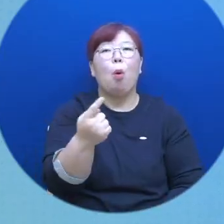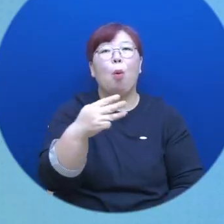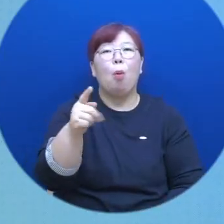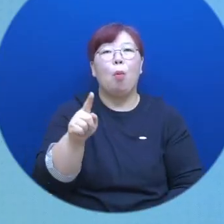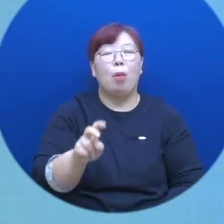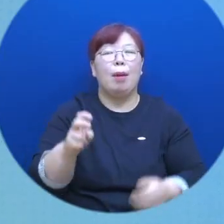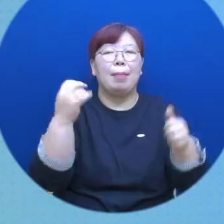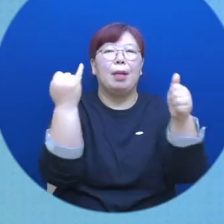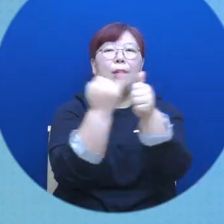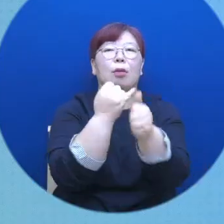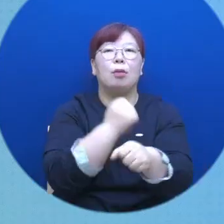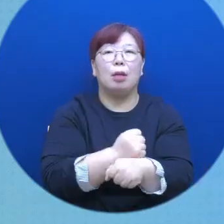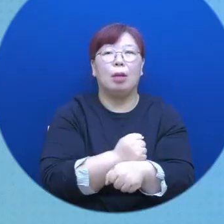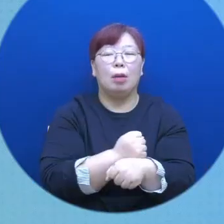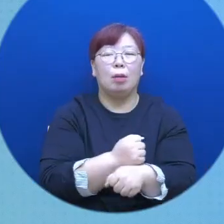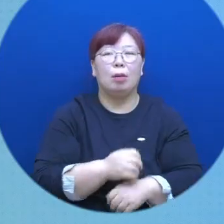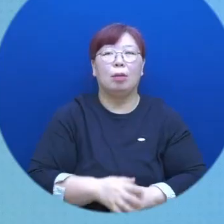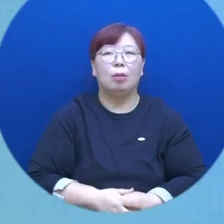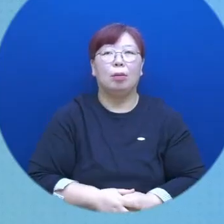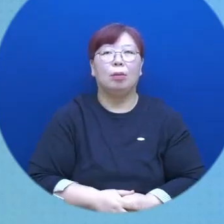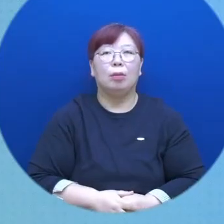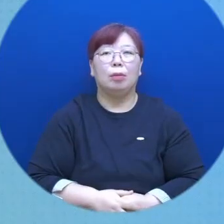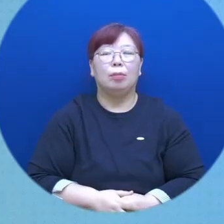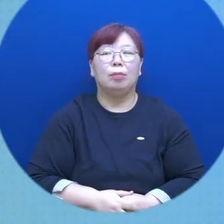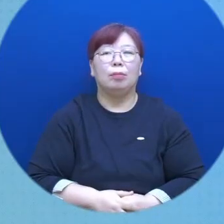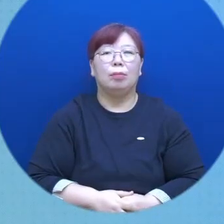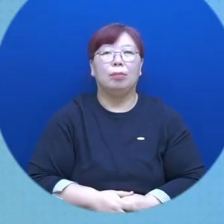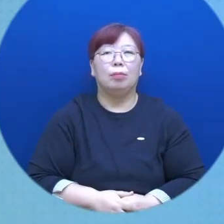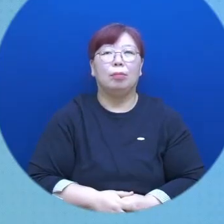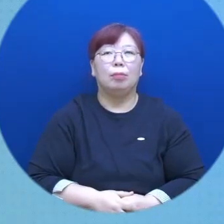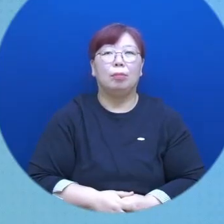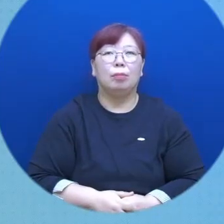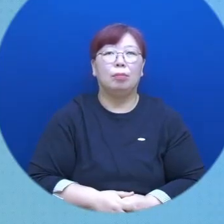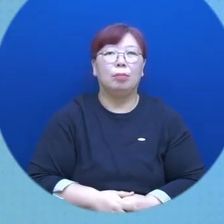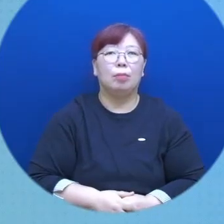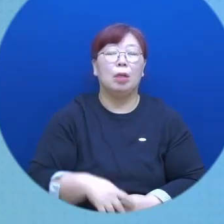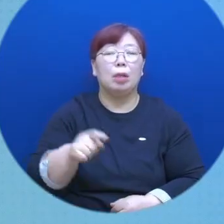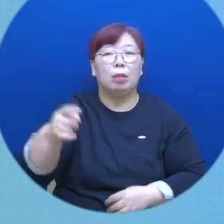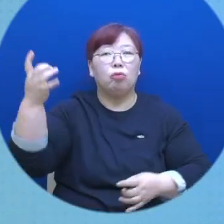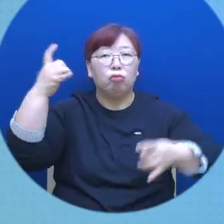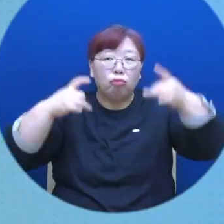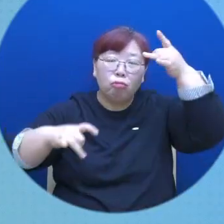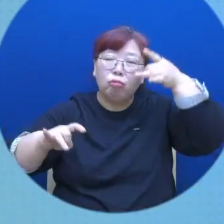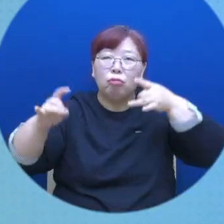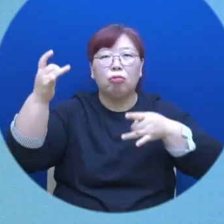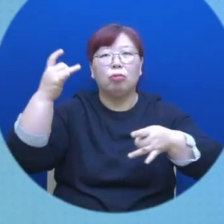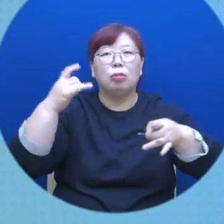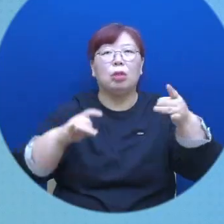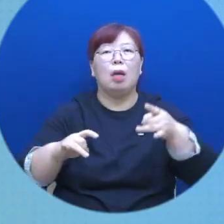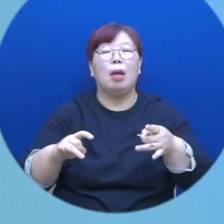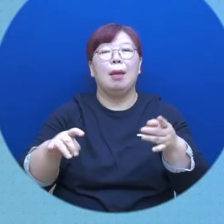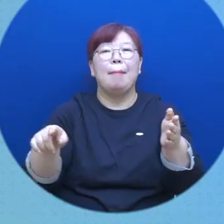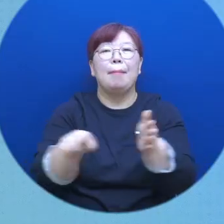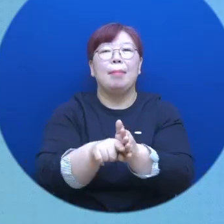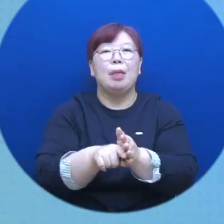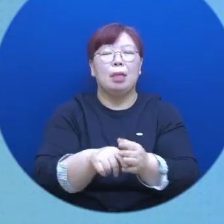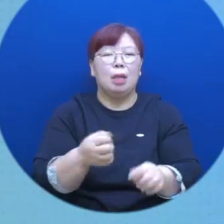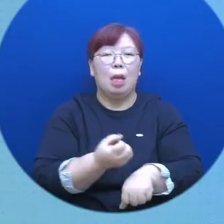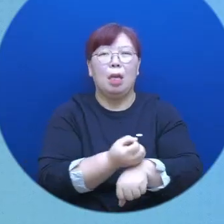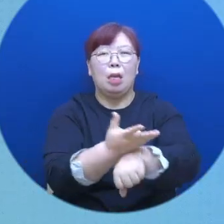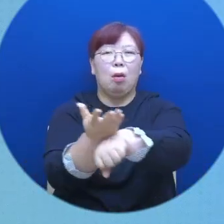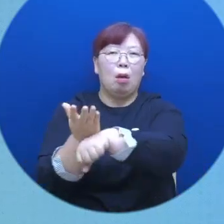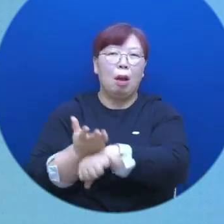이 요람이 자기의 아내 바알 우상의 영향받았던 그의 영향을 받아